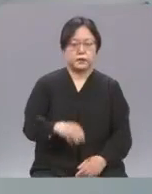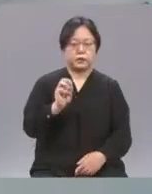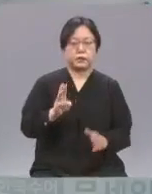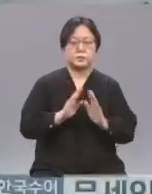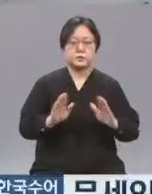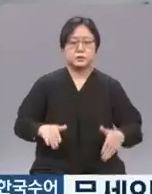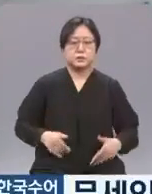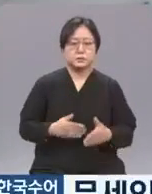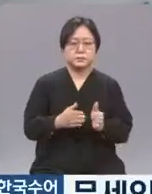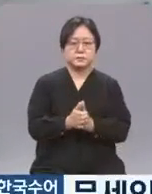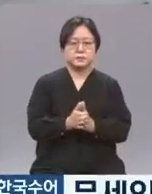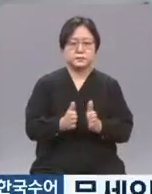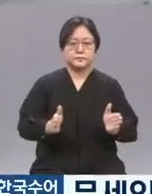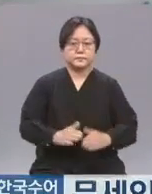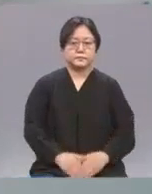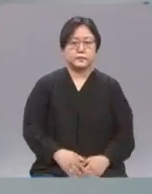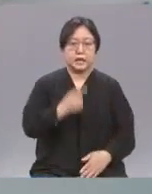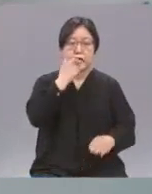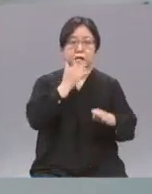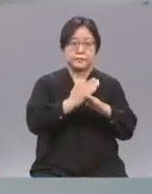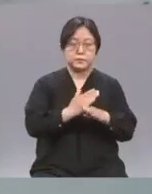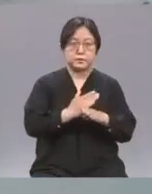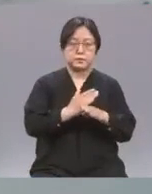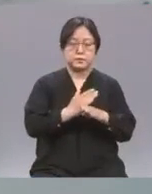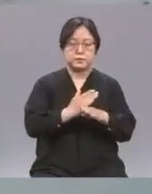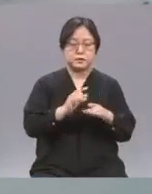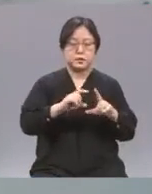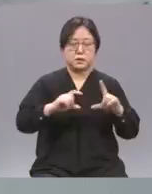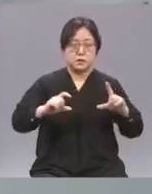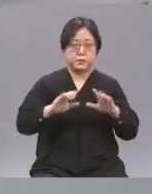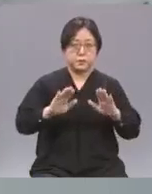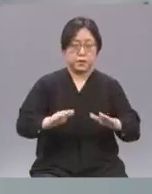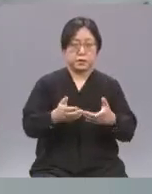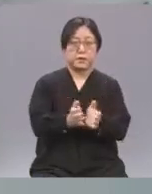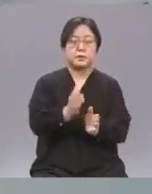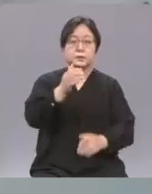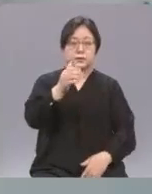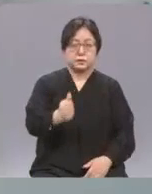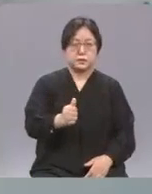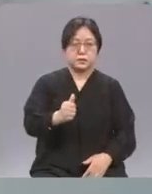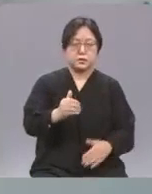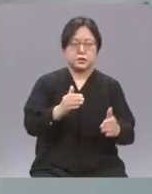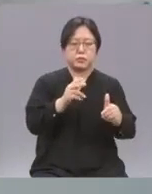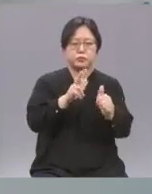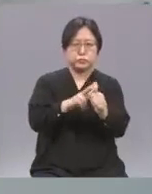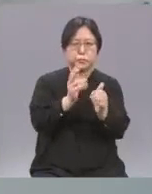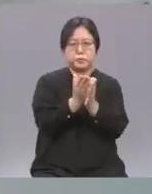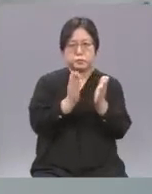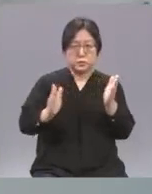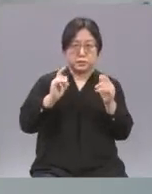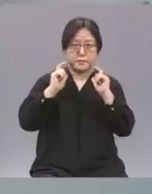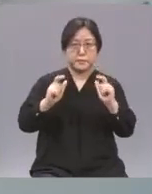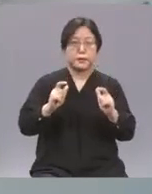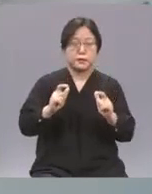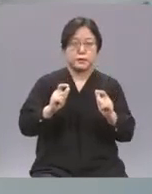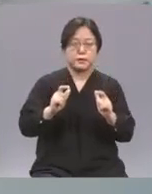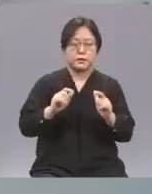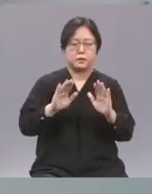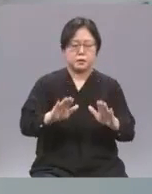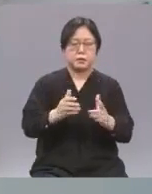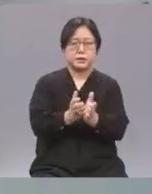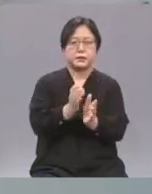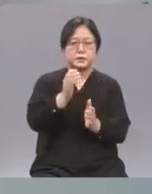계속해서 광주 전남권 뉴스입니다. 더불어민주당 소속 일부 현역 단체장들이 후보 부적격 판정을 받은 데 이어서